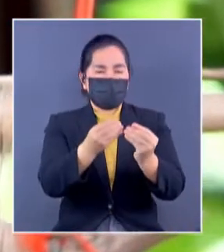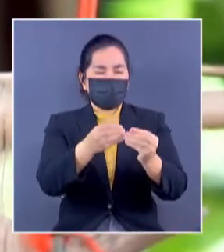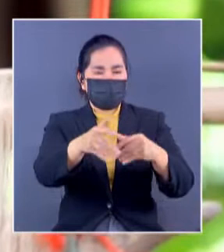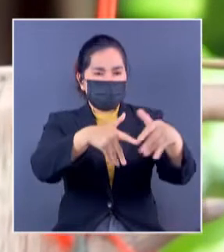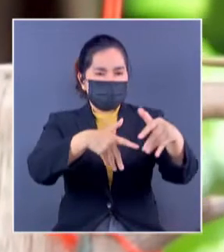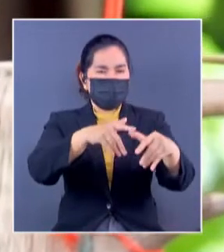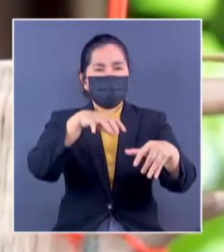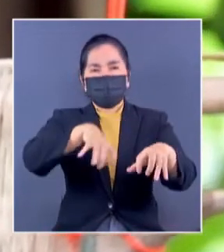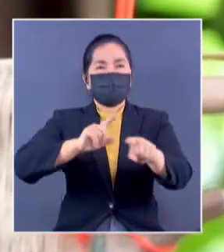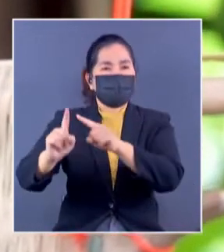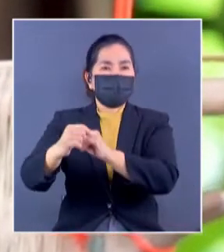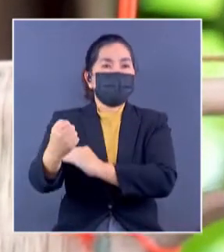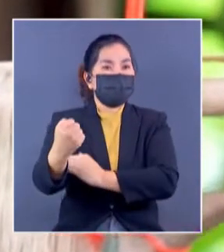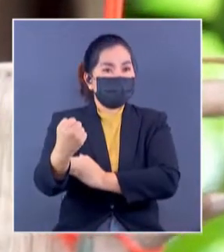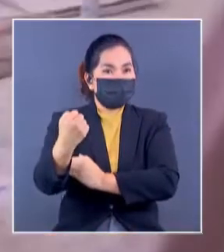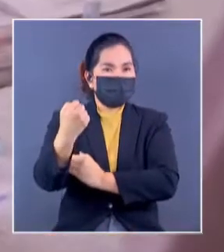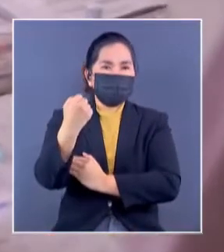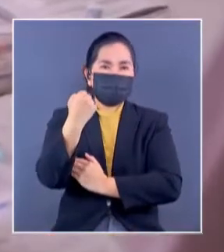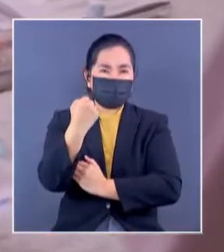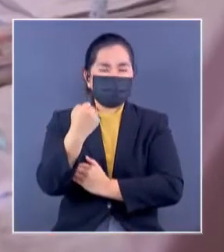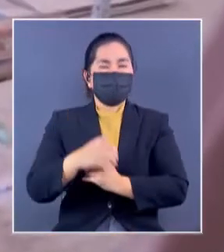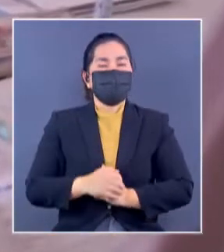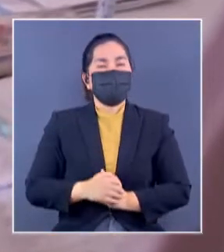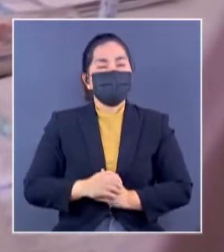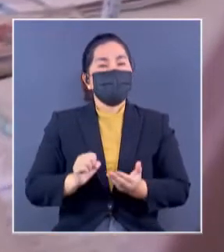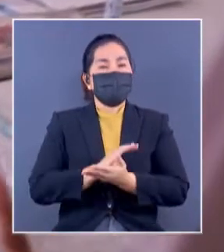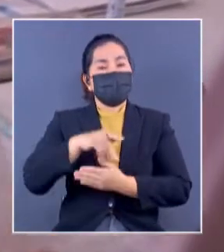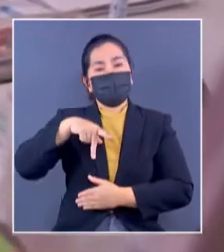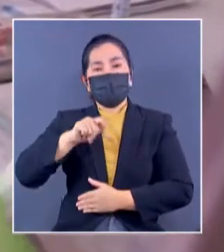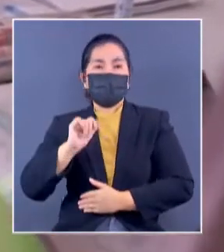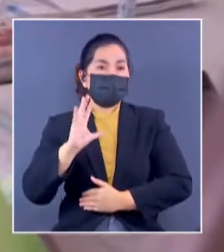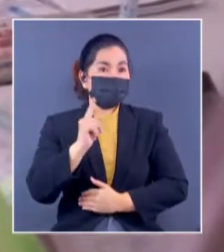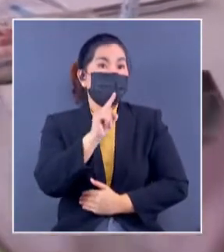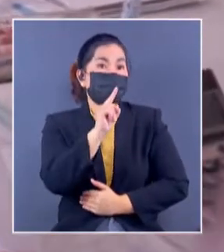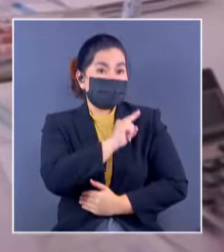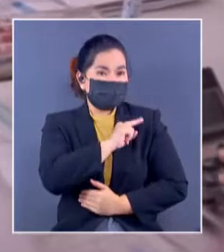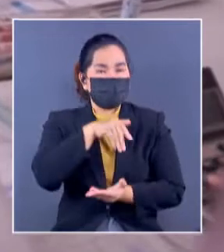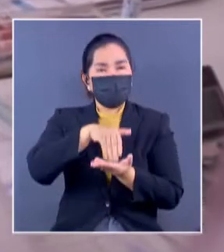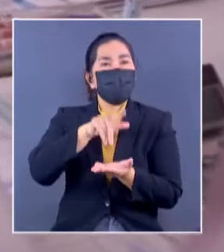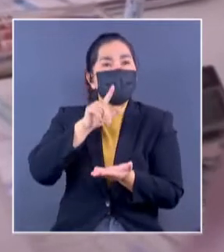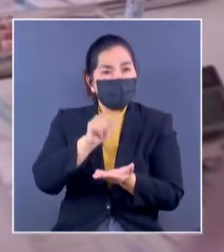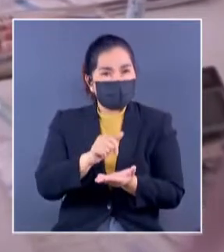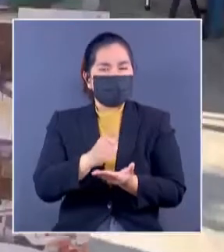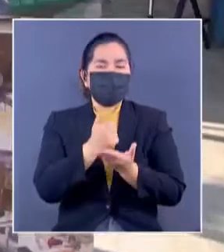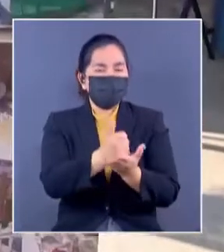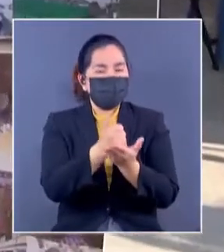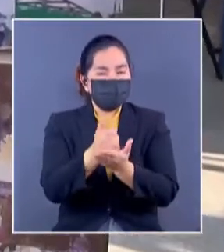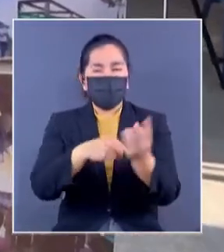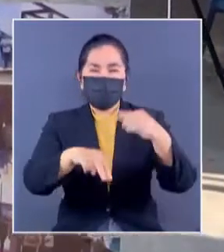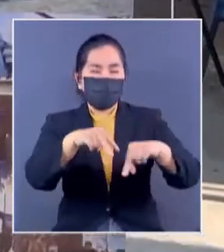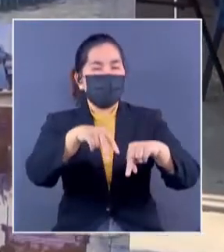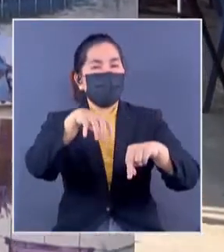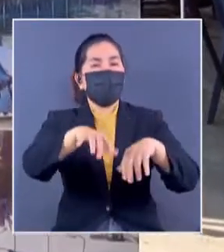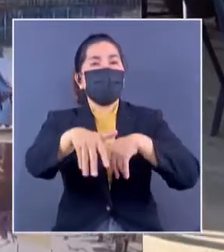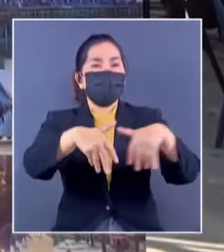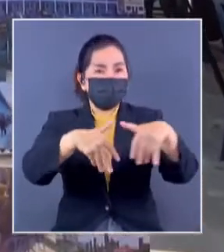ข็งให้กับพี่น้ององค์กรชุมชนโดยสถาบันพัฒนาองค์กรชุมชนจะทำหน้าที่เป็นศูนย์กลางขององค์กรชุมชนและภาคประ